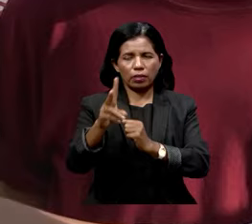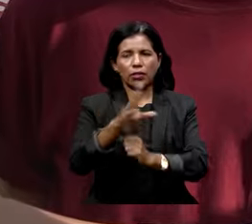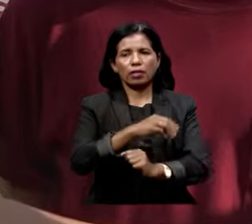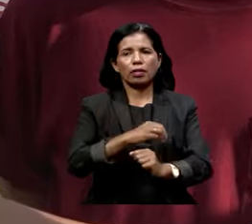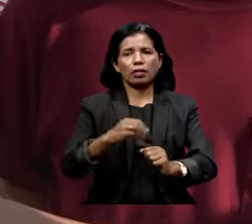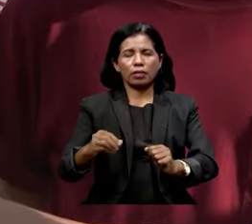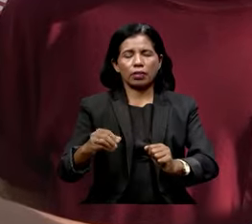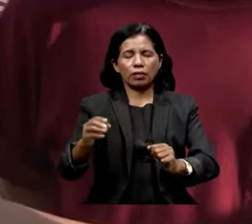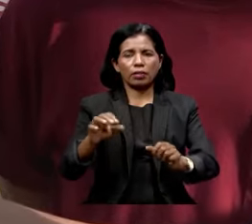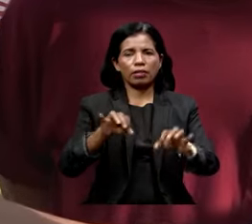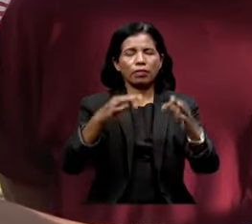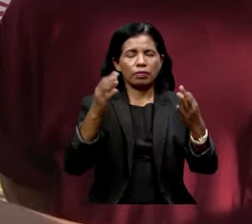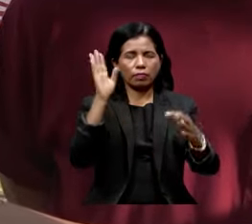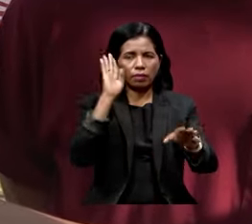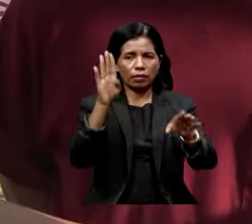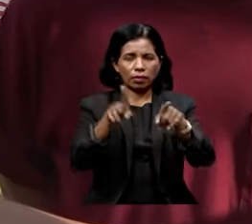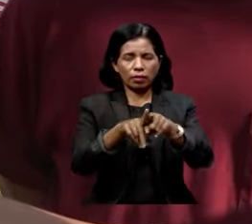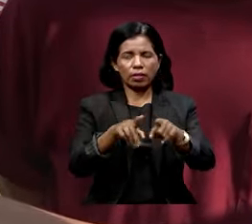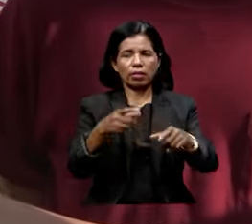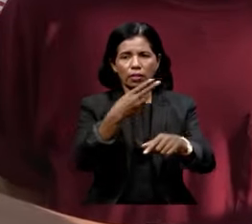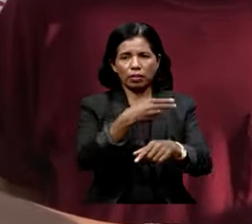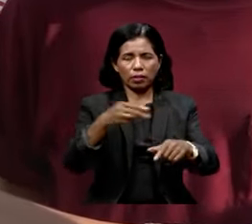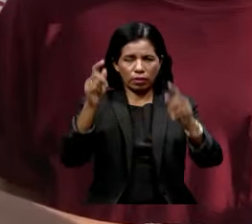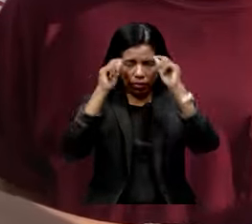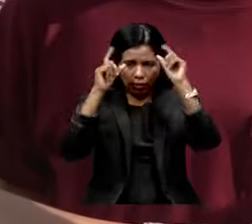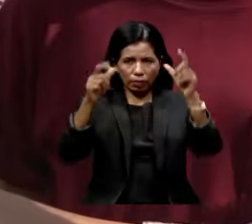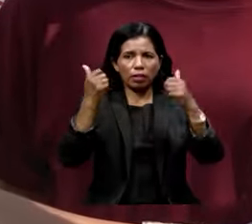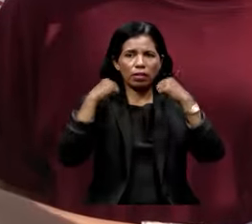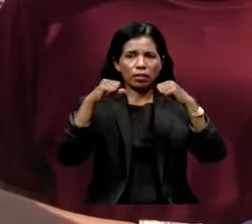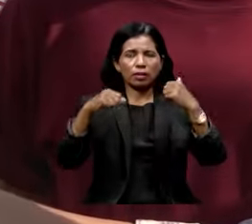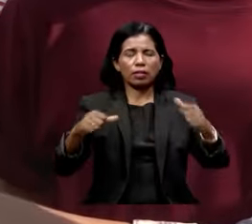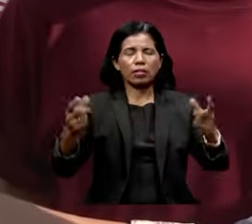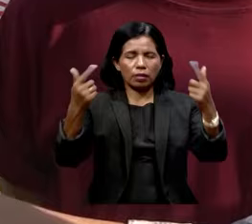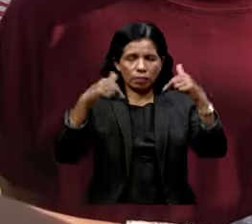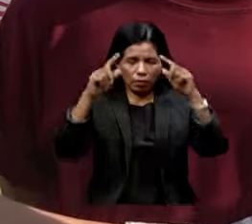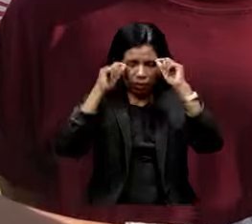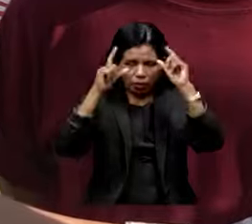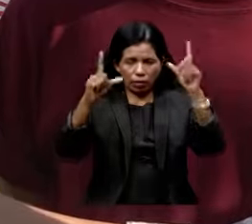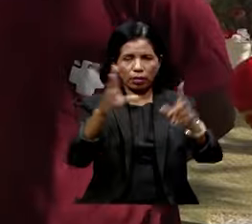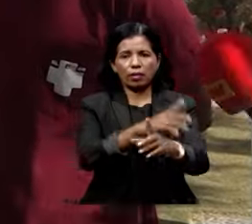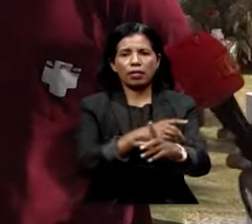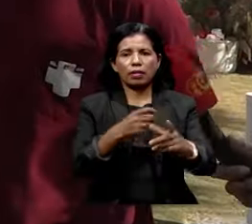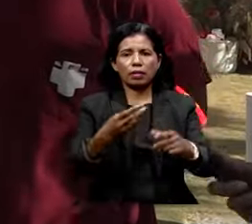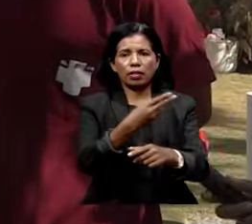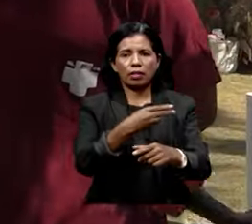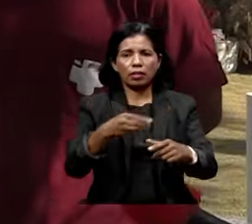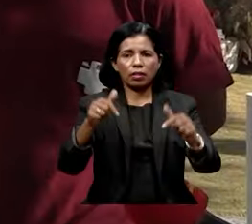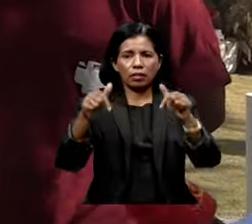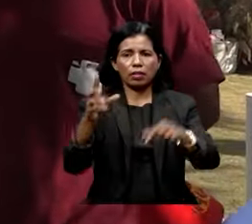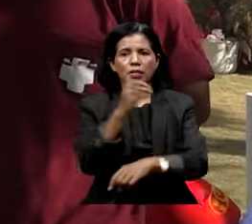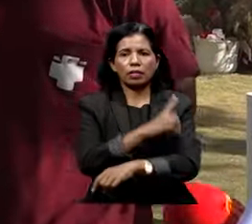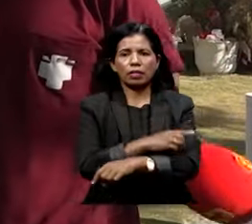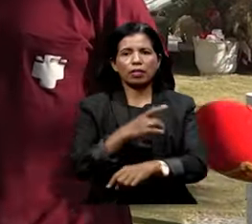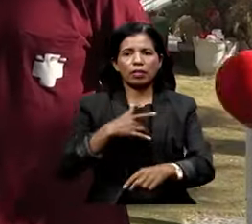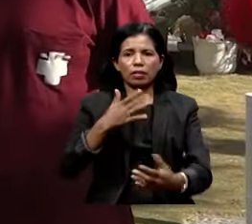persahabatan Indonesia dengan Timor Leste. Artista Indonesia nebesi anima komunidad ia festival Indonesia deine